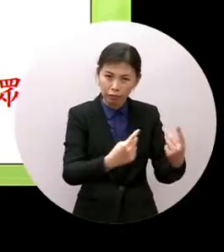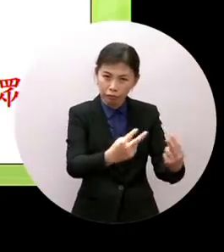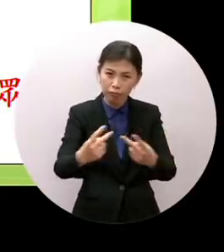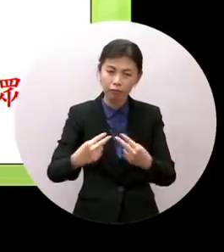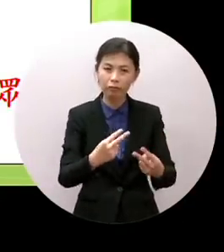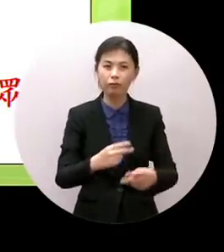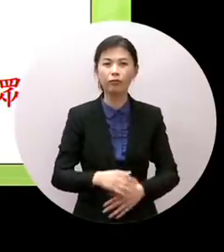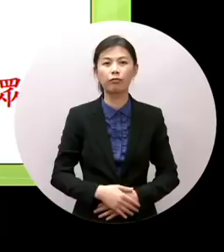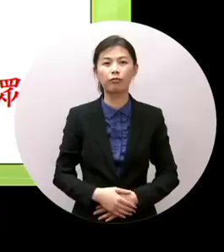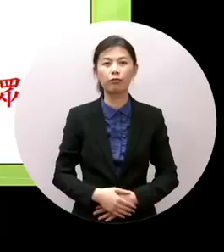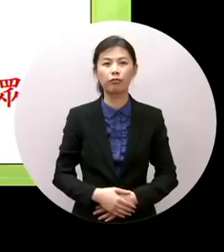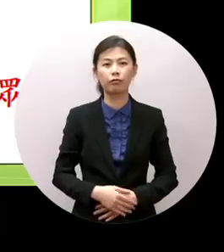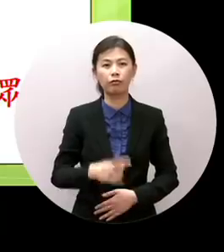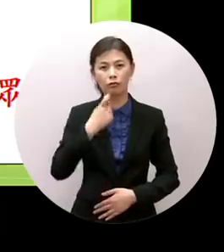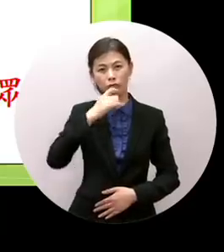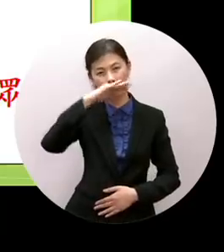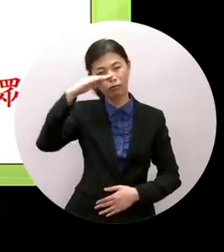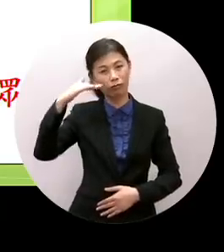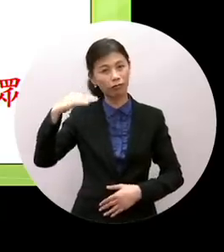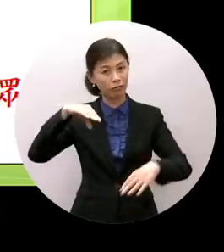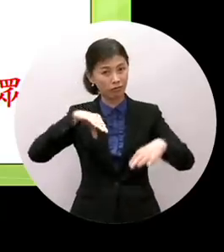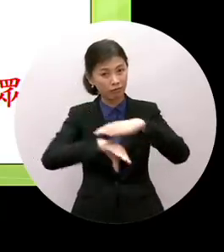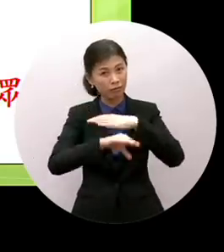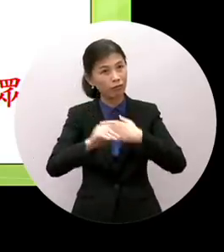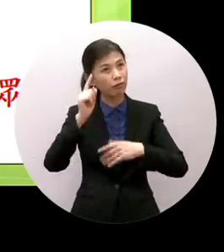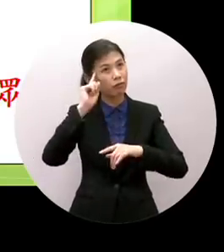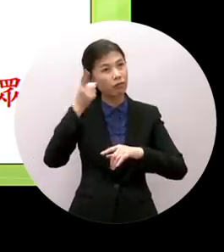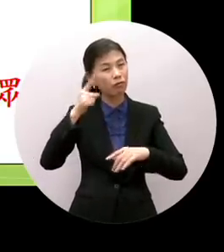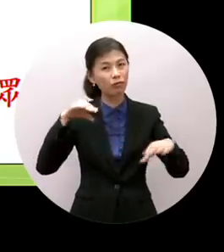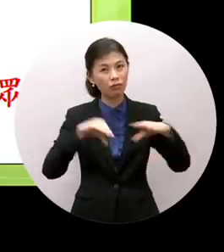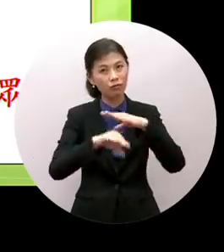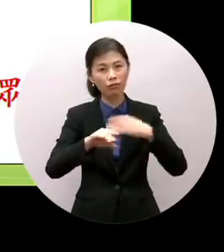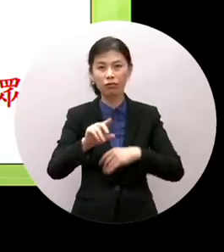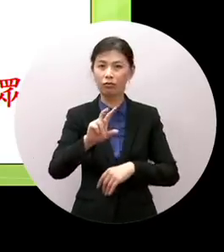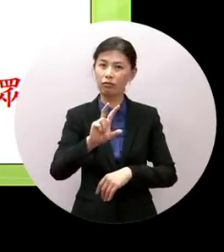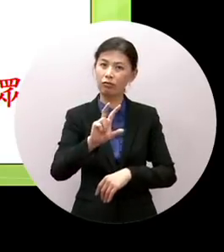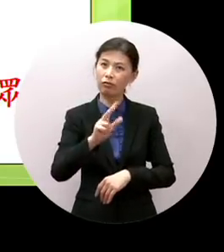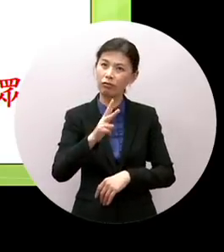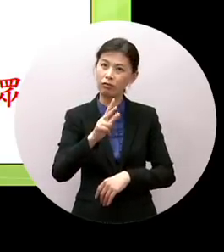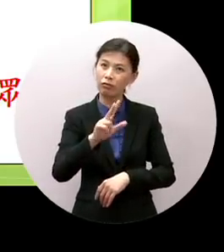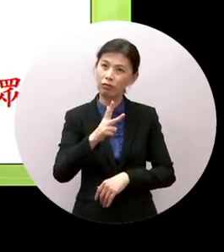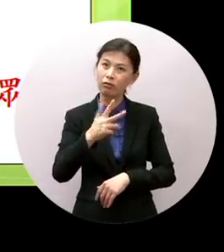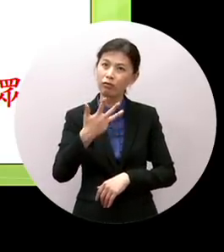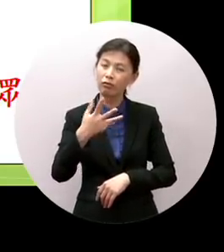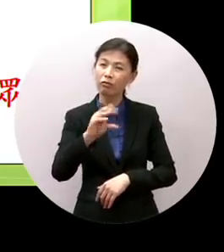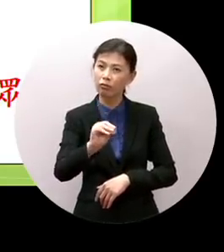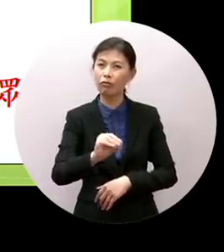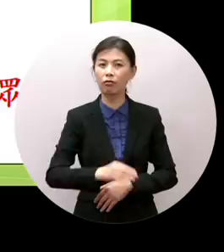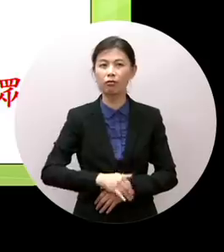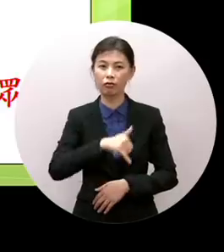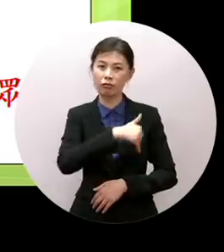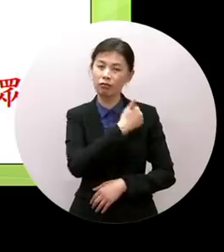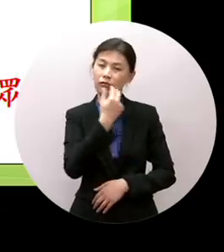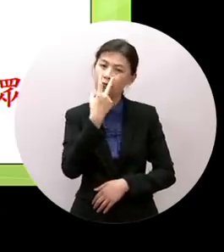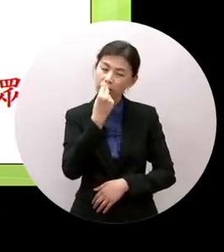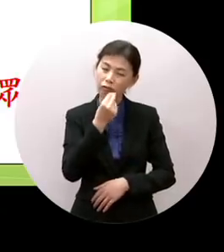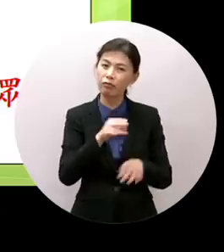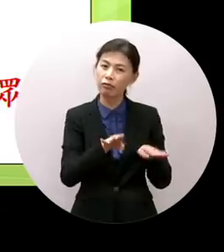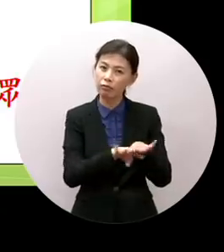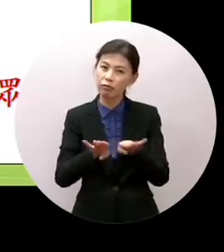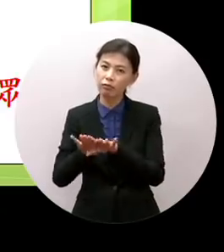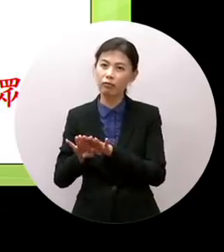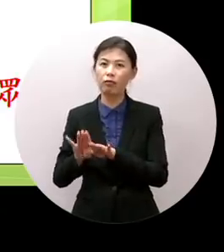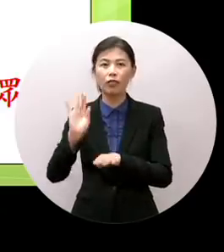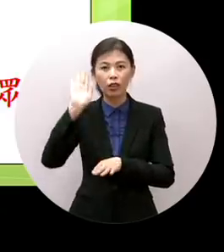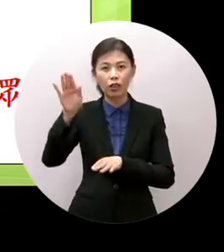性，毕竟咱的雪隧一天的。车流量拢七八万，包含咱的假日，包含咱未来团圆